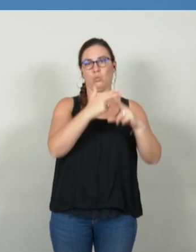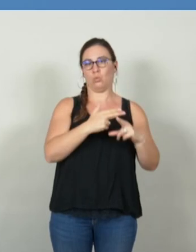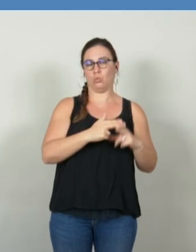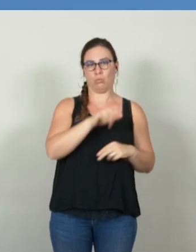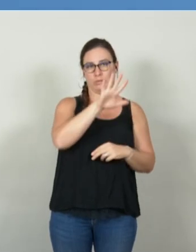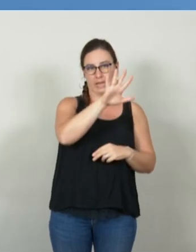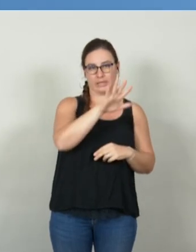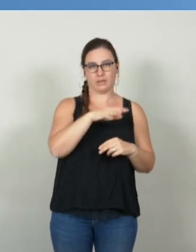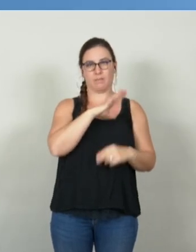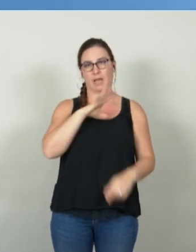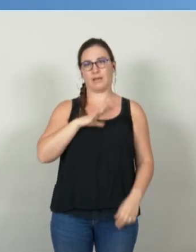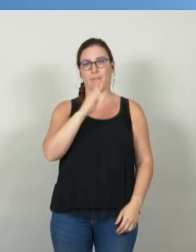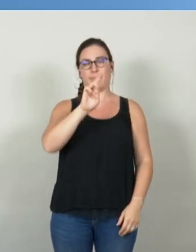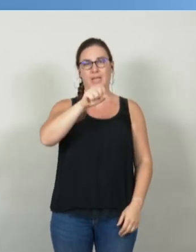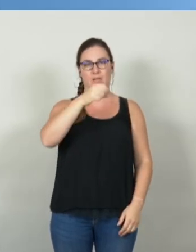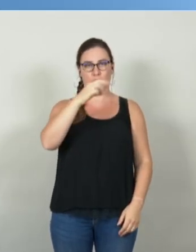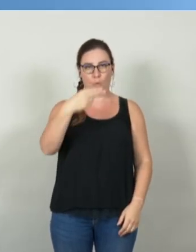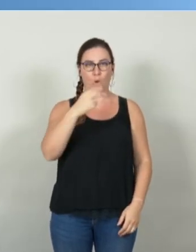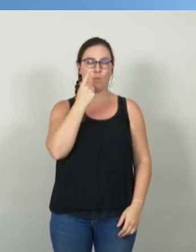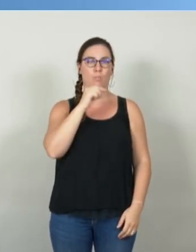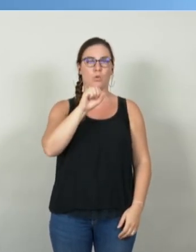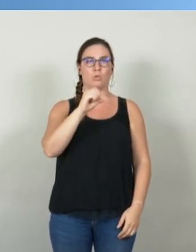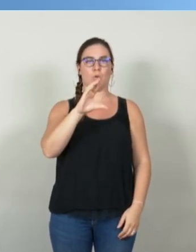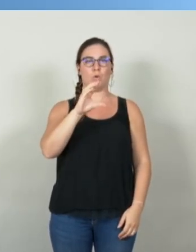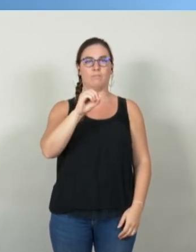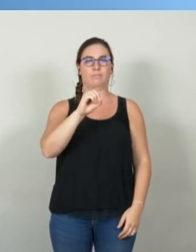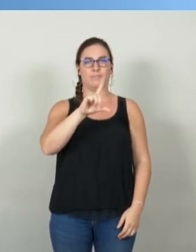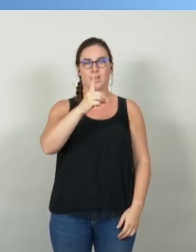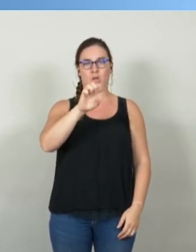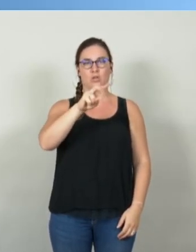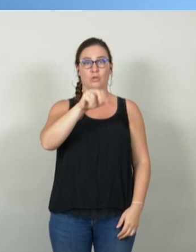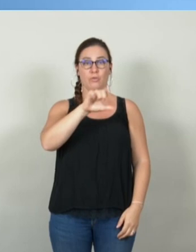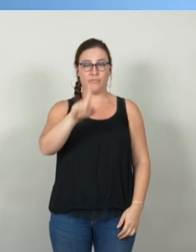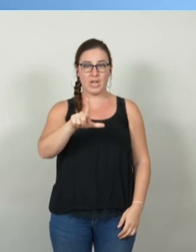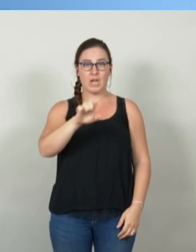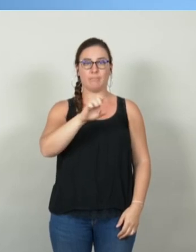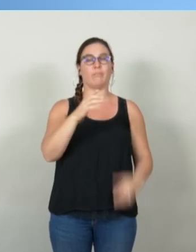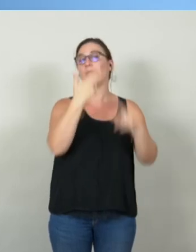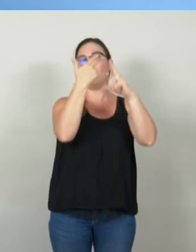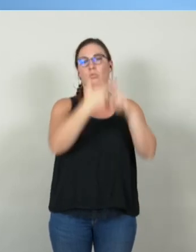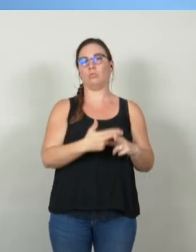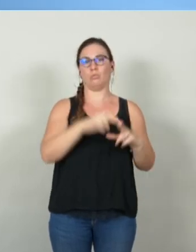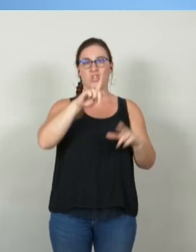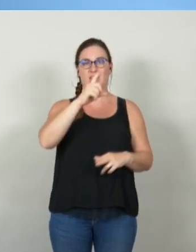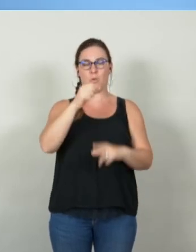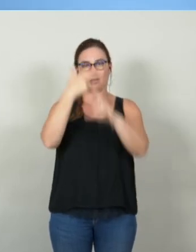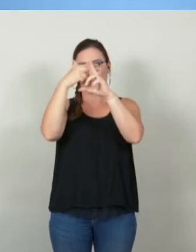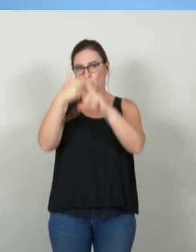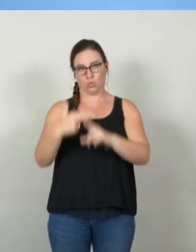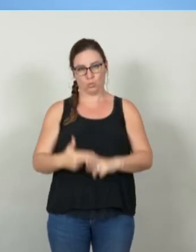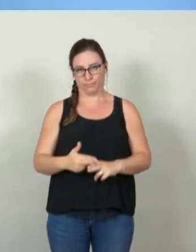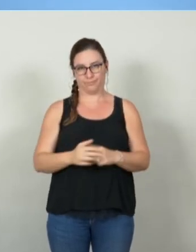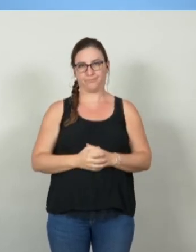cADAM Madame BRETON Monsieur Bertrand madame délatte monsieur gdes monsieur clouaire monsieur